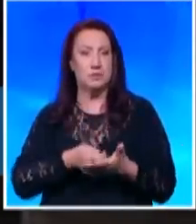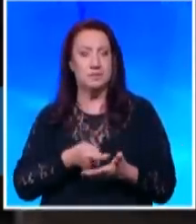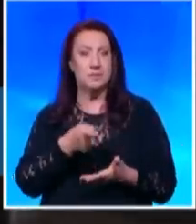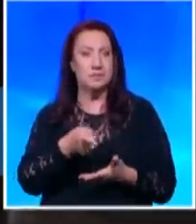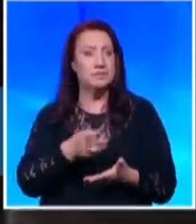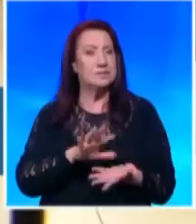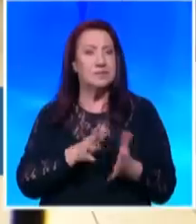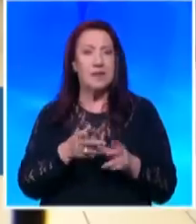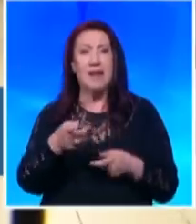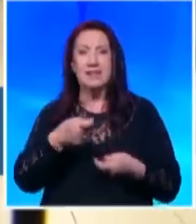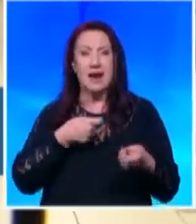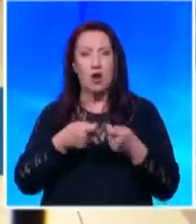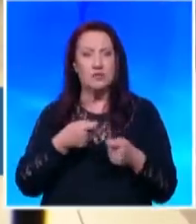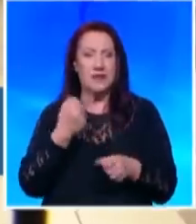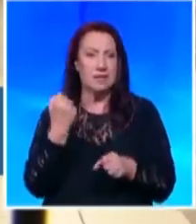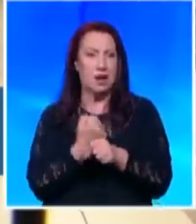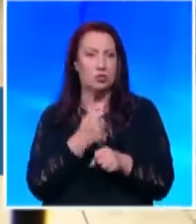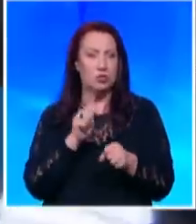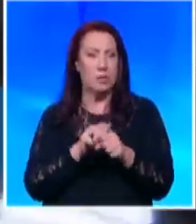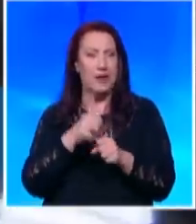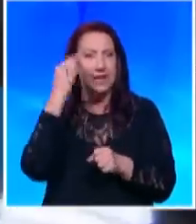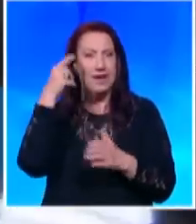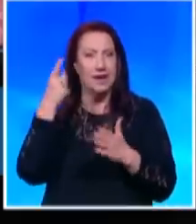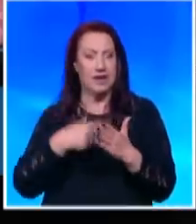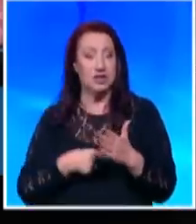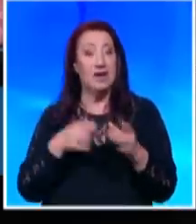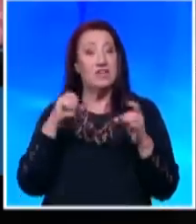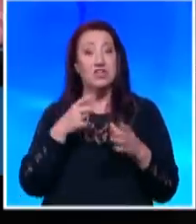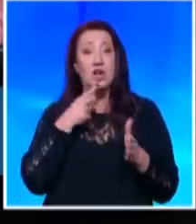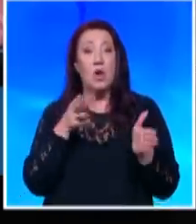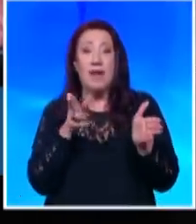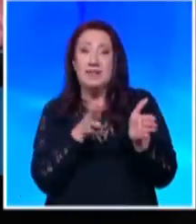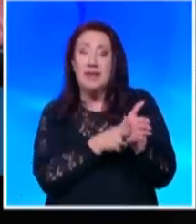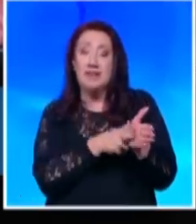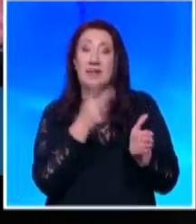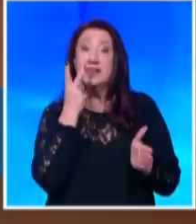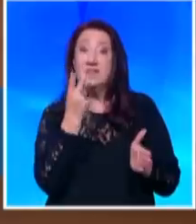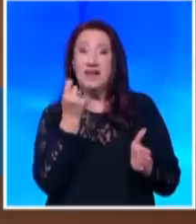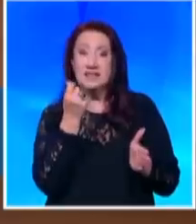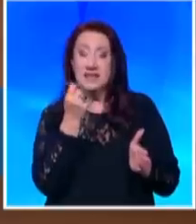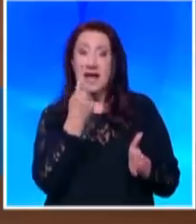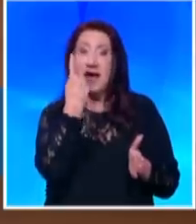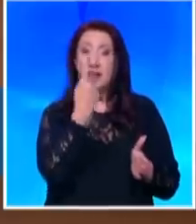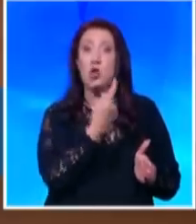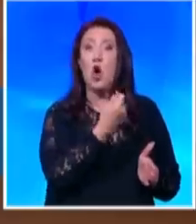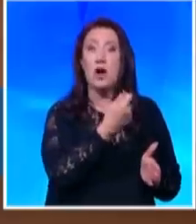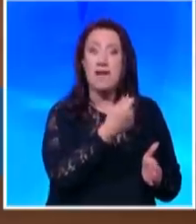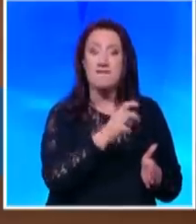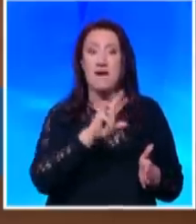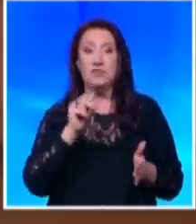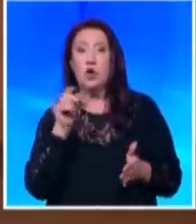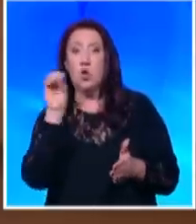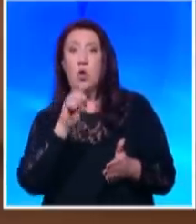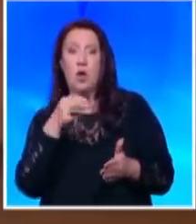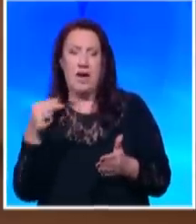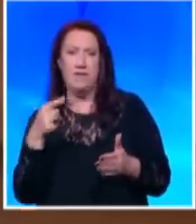при превалутирането. Първоначално етикетите ще имат 2 цени в лева и в евро. Те да бъдат с еднакъв шрифт,